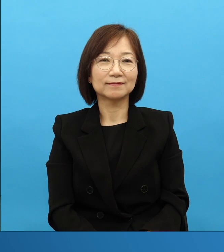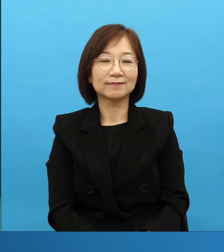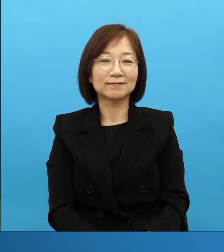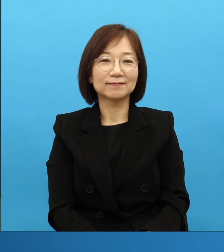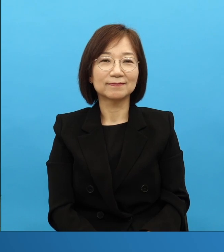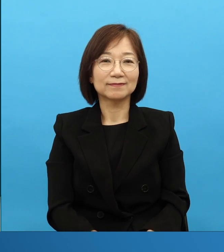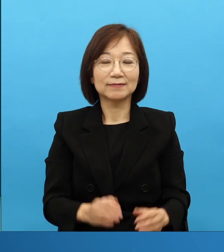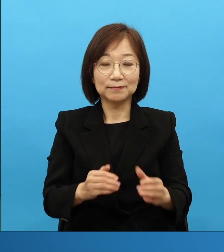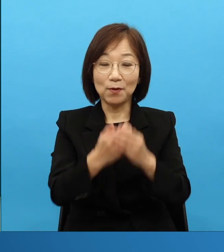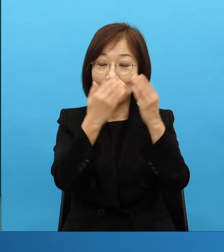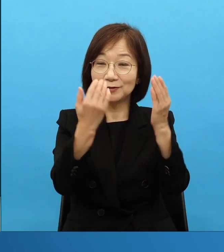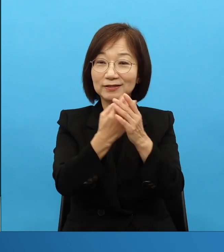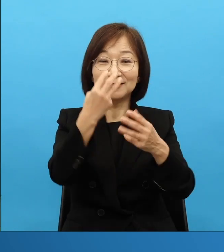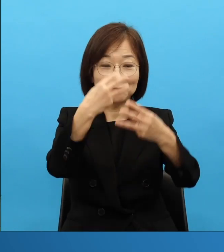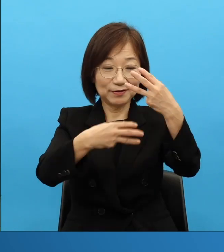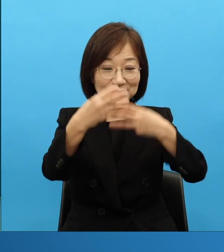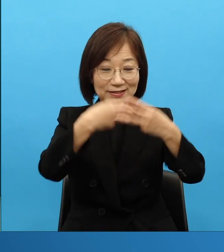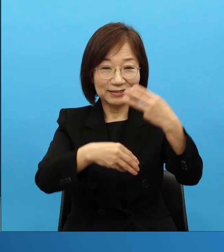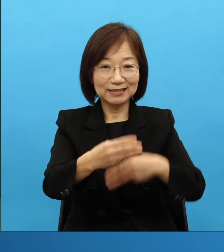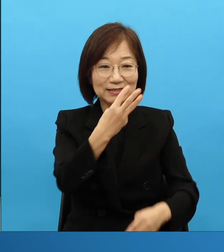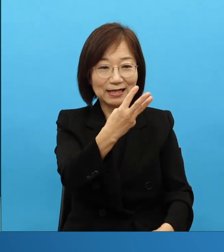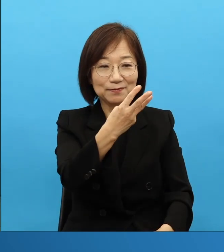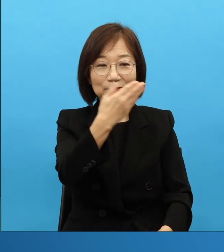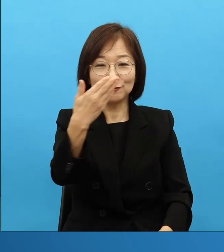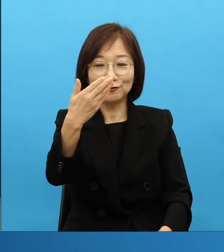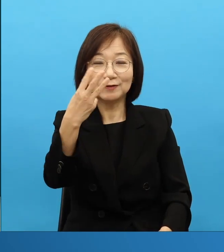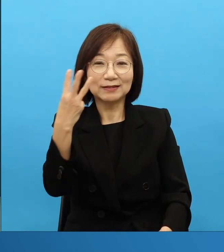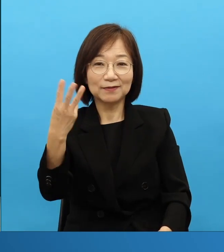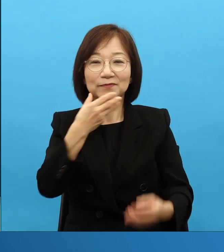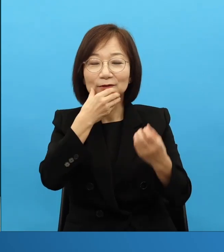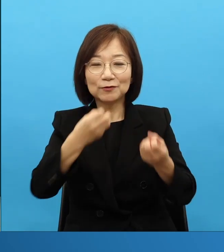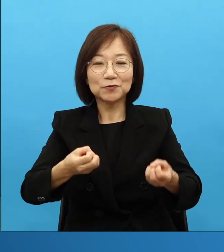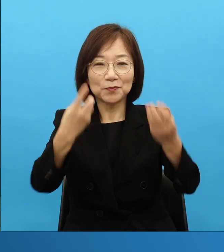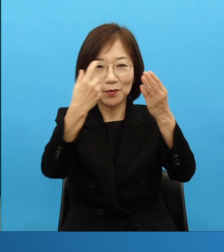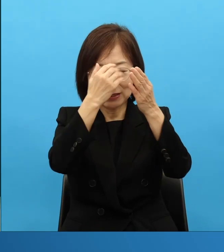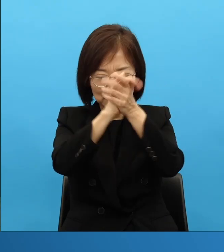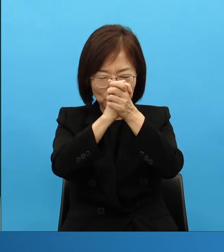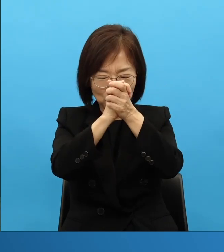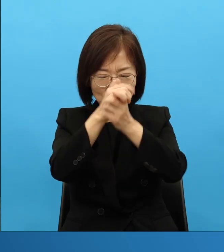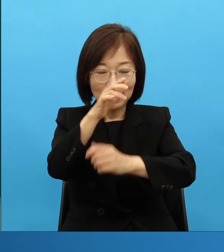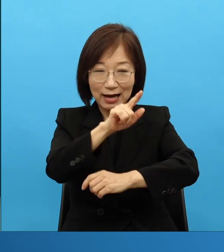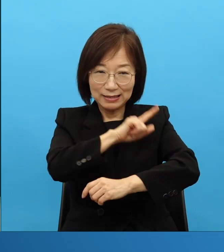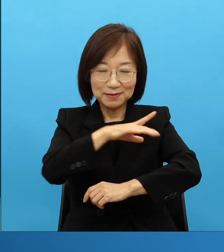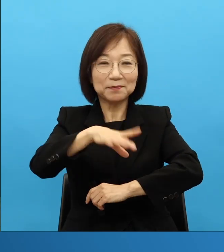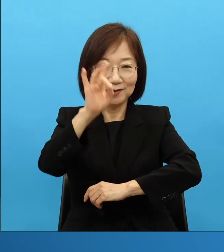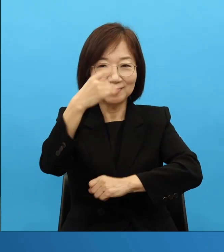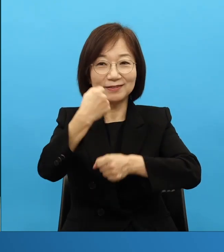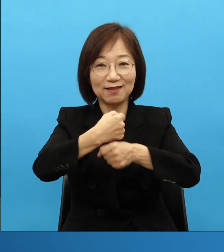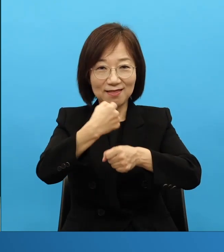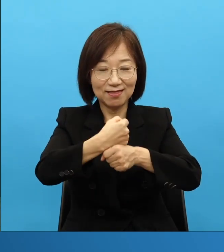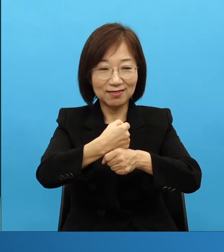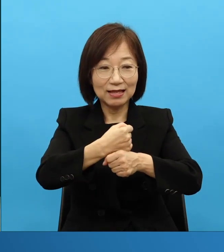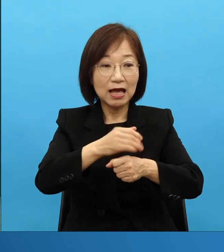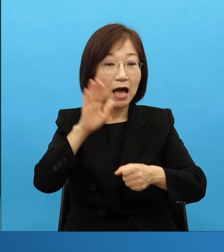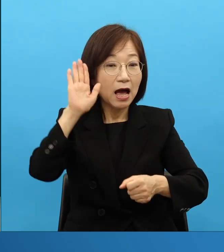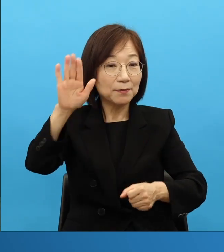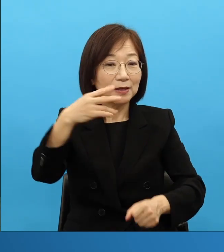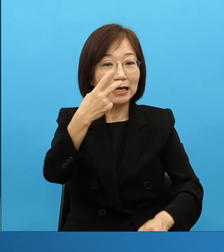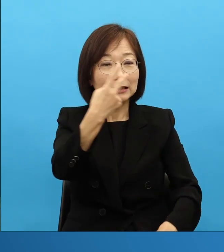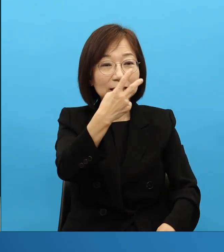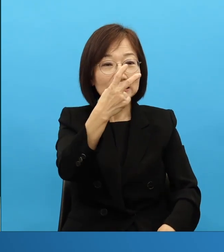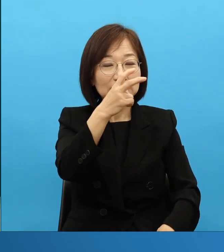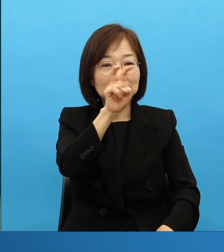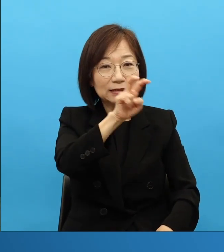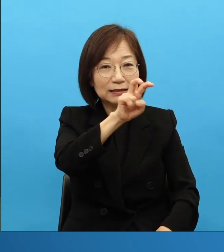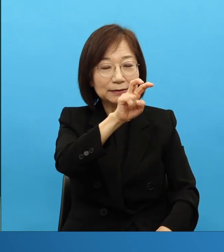모든 렘넌트들은 393의 축복을 누리는 기도를 가장 우선순위에 두고 2030, 2080